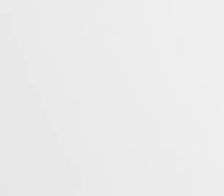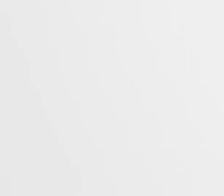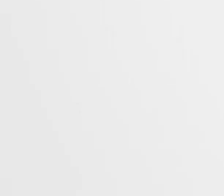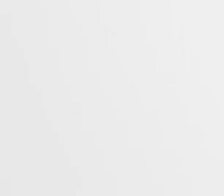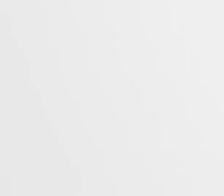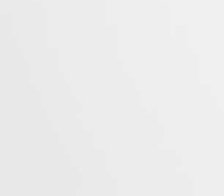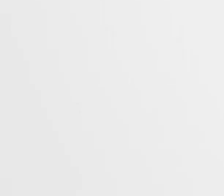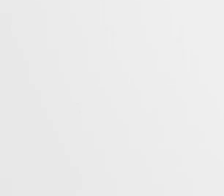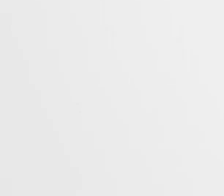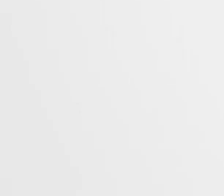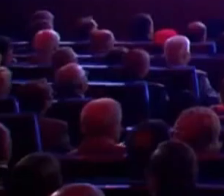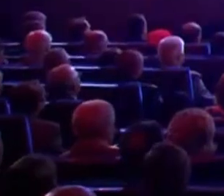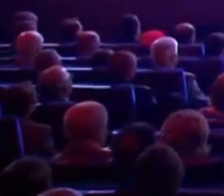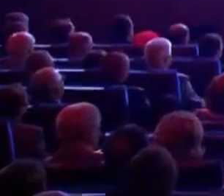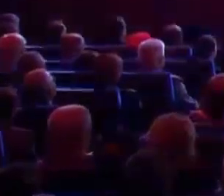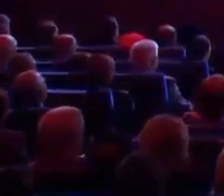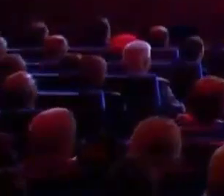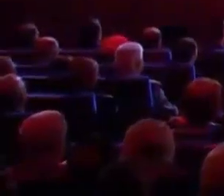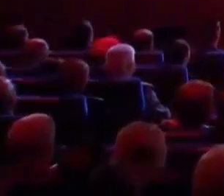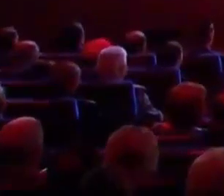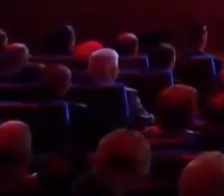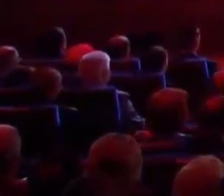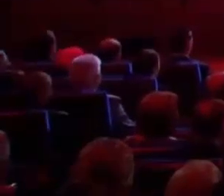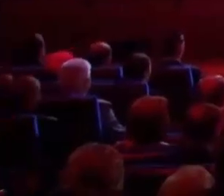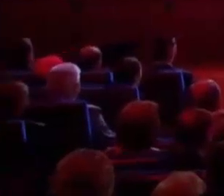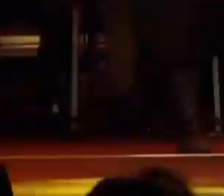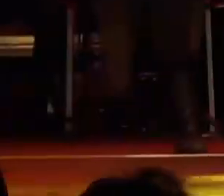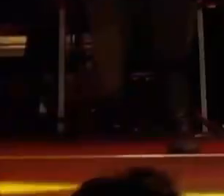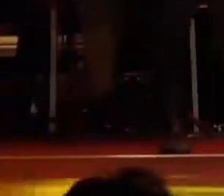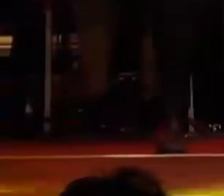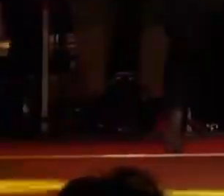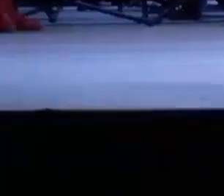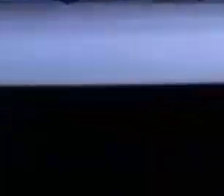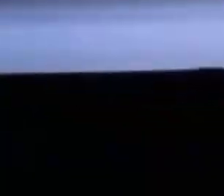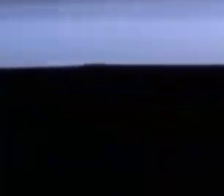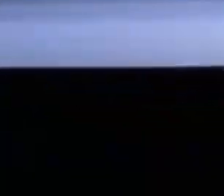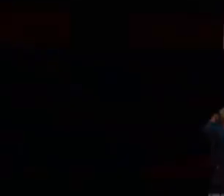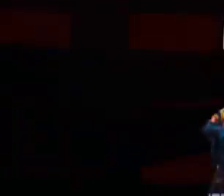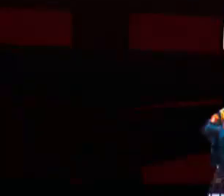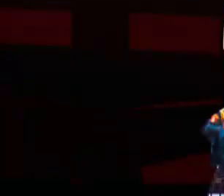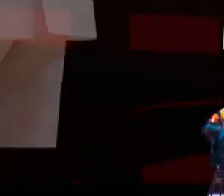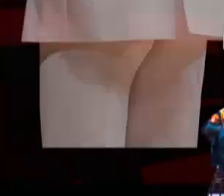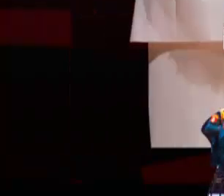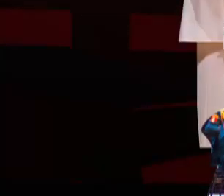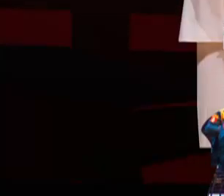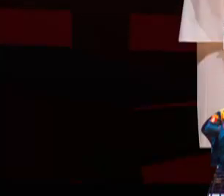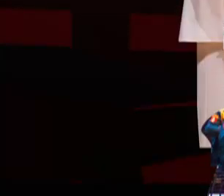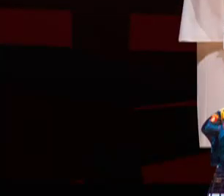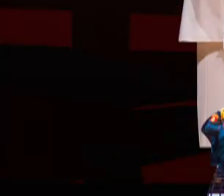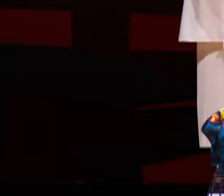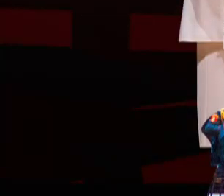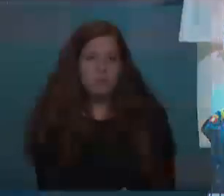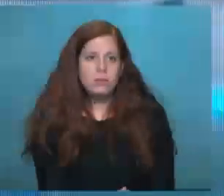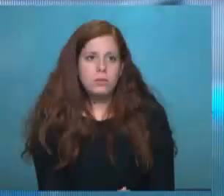התחזית בחסות. מקהלת הצבא האדום המקורית על שם אלכסנדרו מגיעה להופעות בישראל. דעה לך את הגבעתרון.